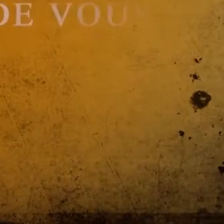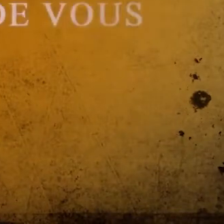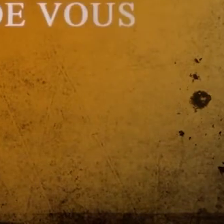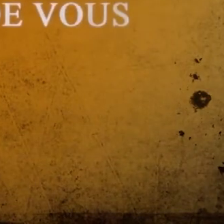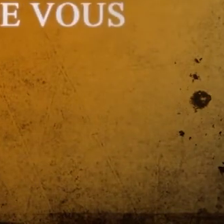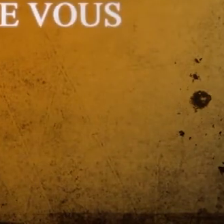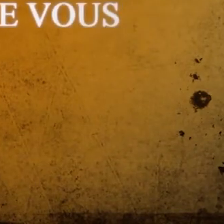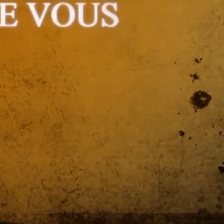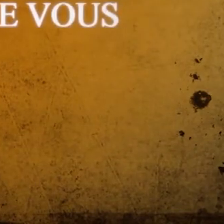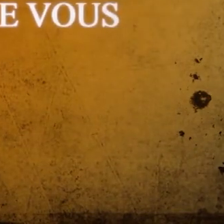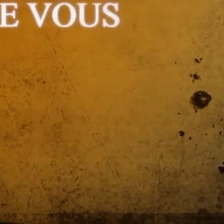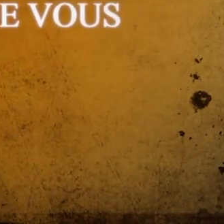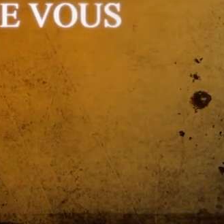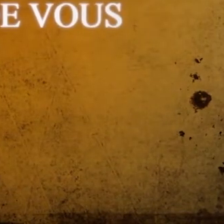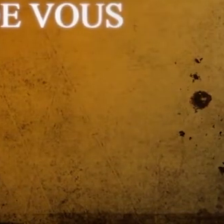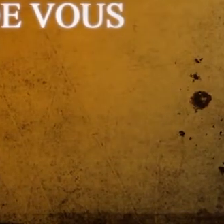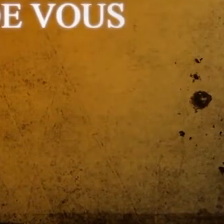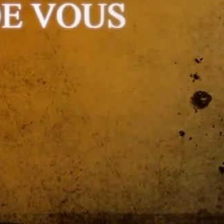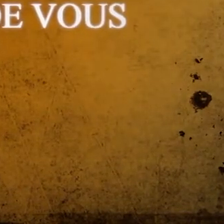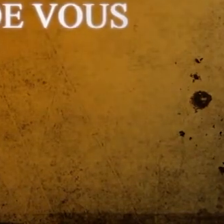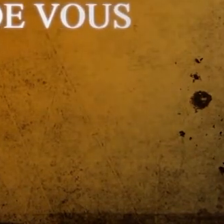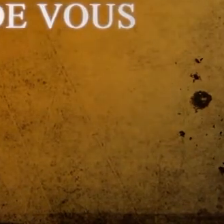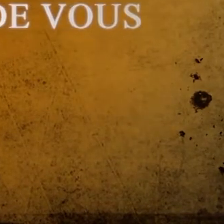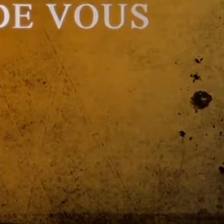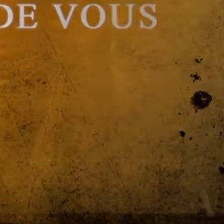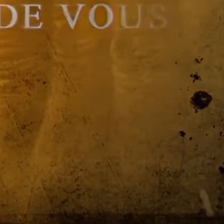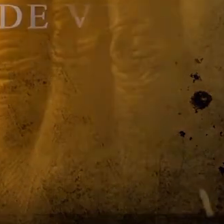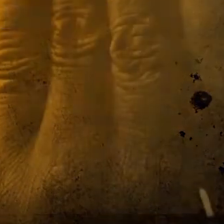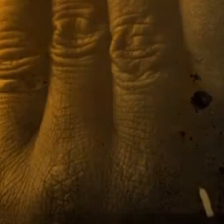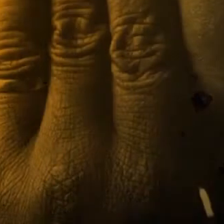Kristo atelemi pene pene na yo.